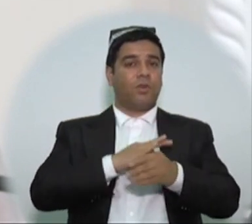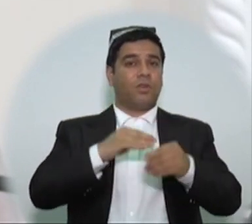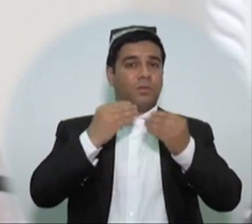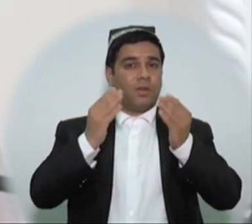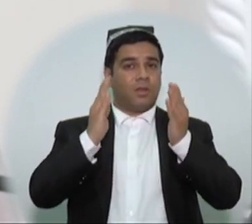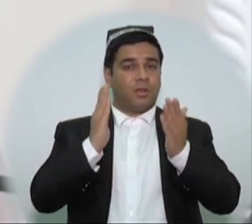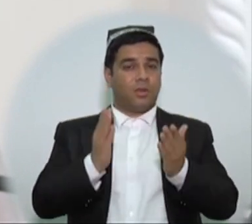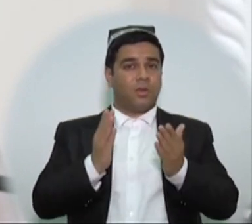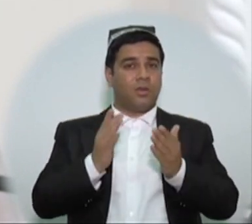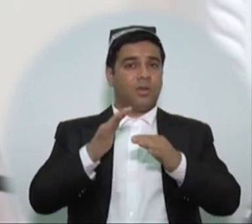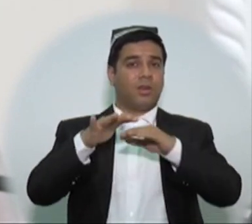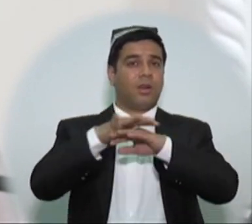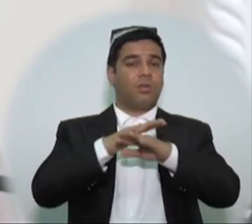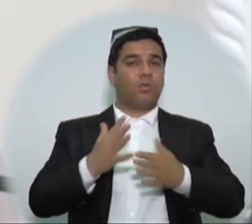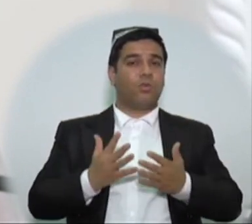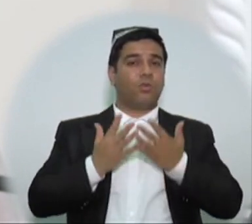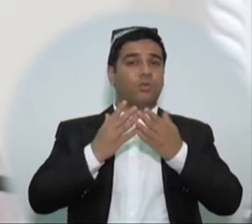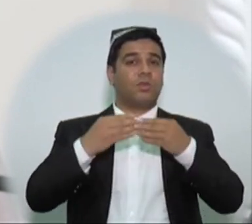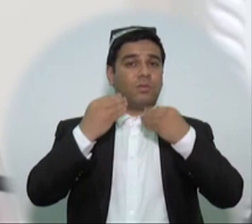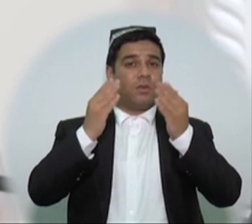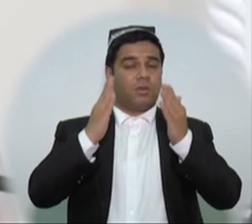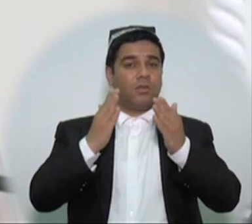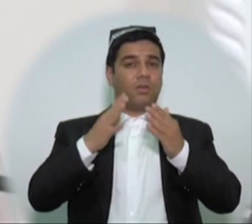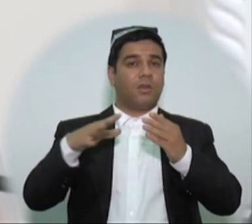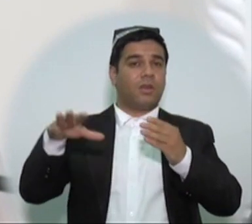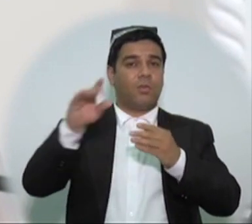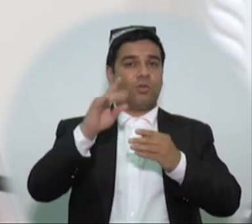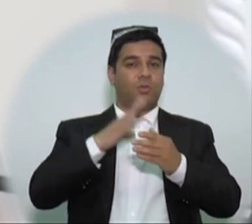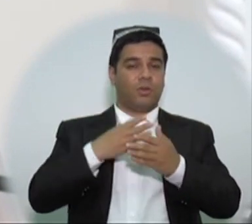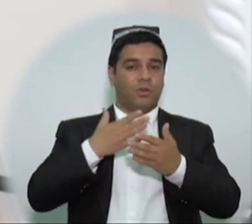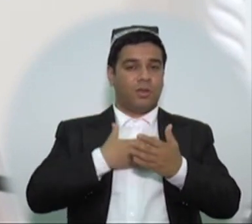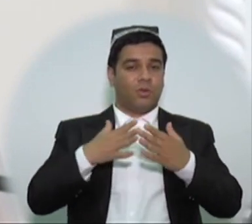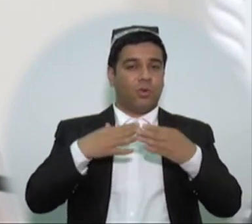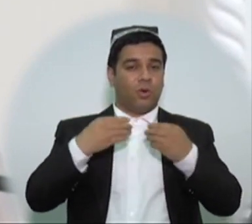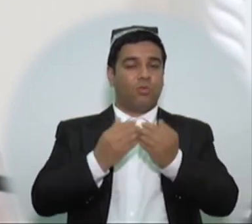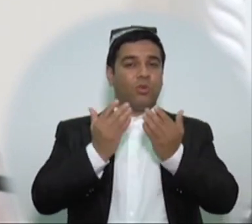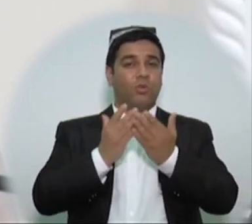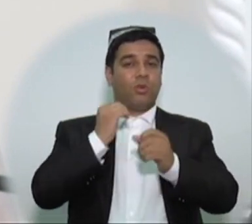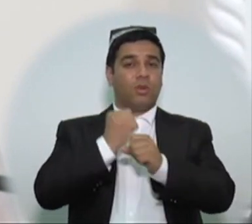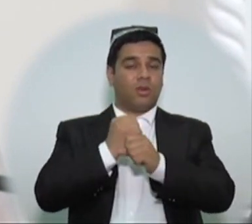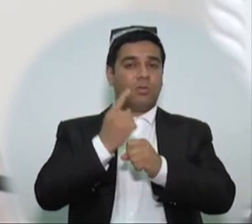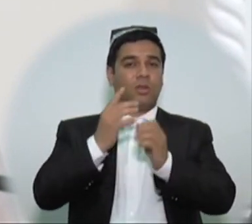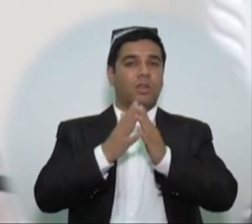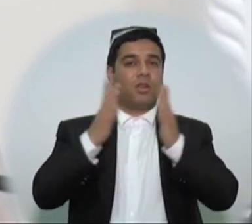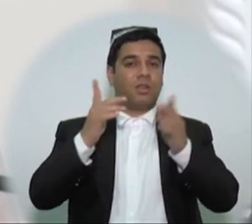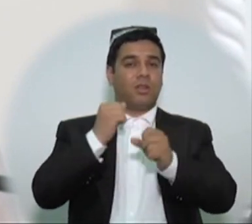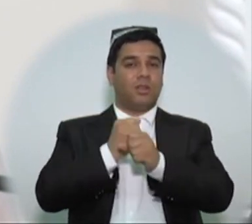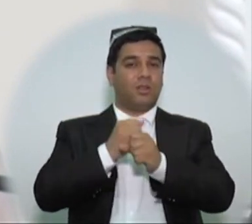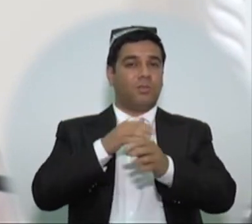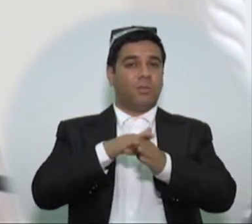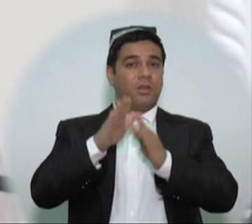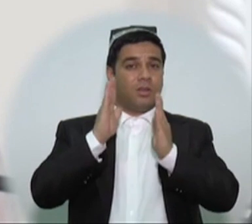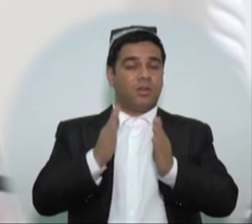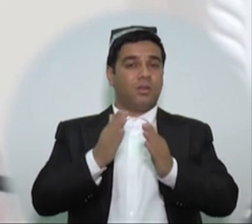beradigan, xalqni xursand qilib, bizni haqqimizga duo qiladigan bir kattaroq ish qilaylik. Ayonlar